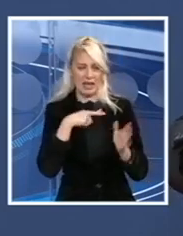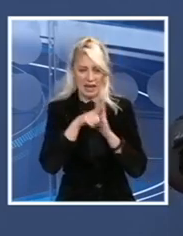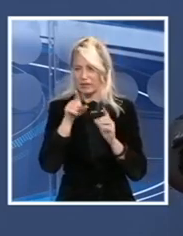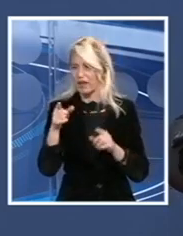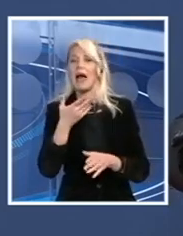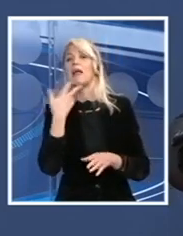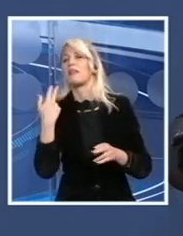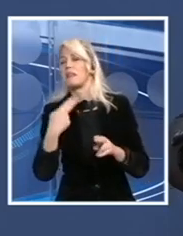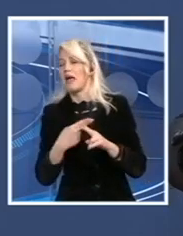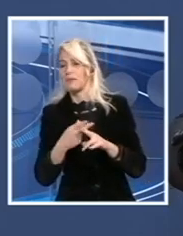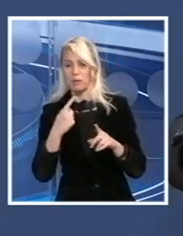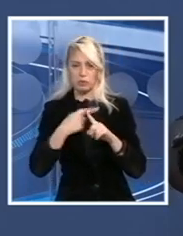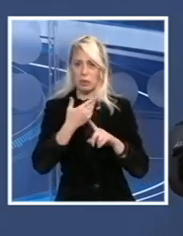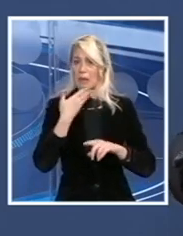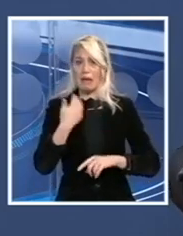nema simptome, on se